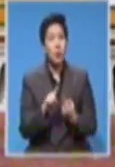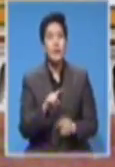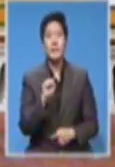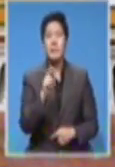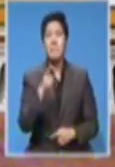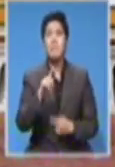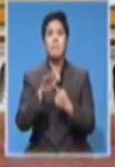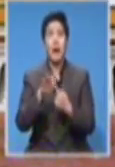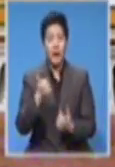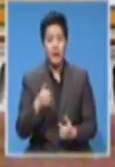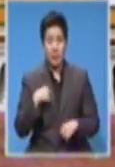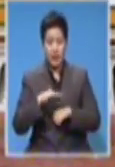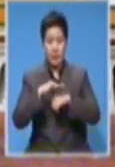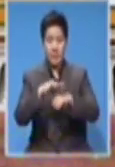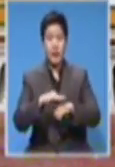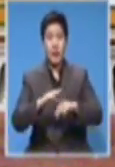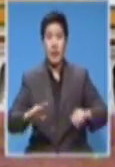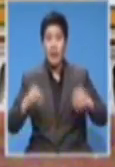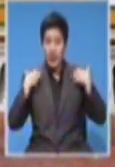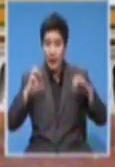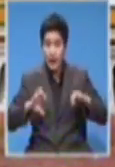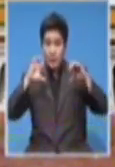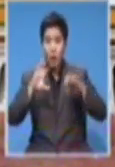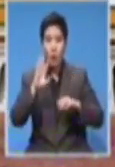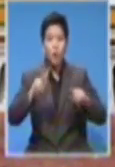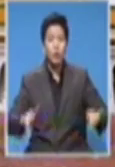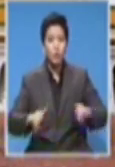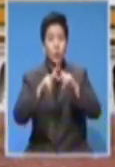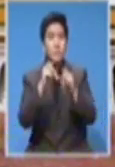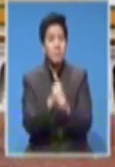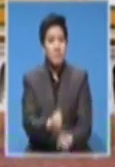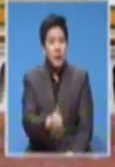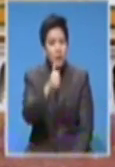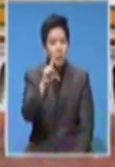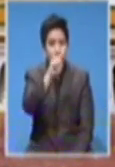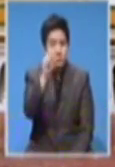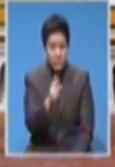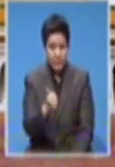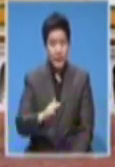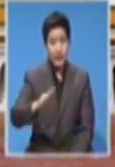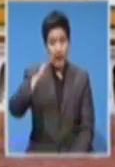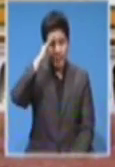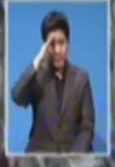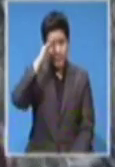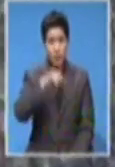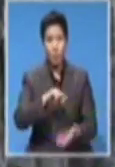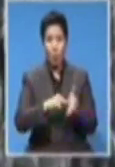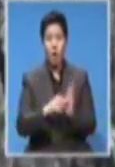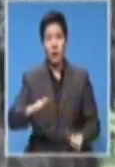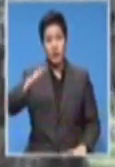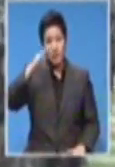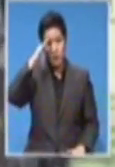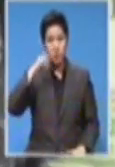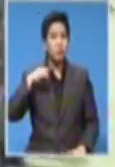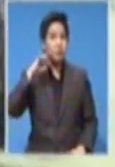าแต่งตั้งข้าราชการกระทรวงมันเป็นไปได้ไหมผมก็อยากใช้แนวทางในส่วนของทหารนะครับไม่ใช่ว่าทหารนี่จะดื้อดึงขัด